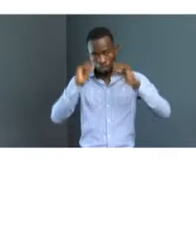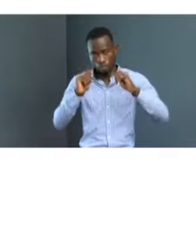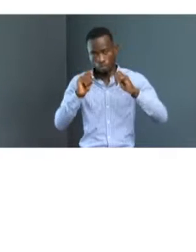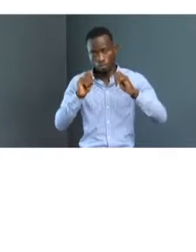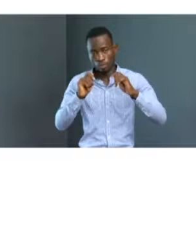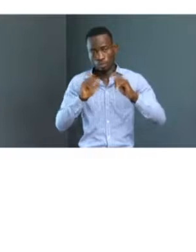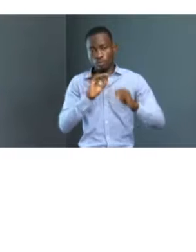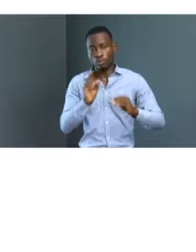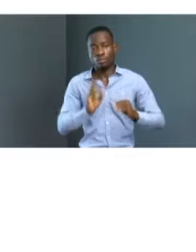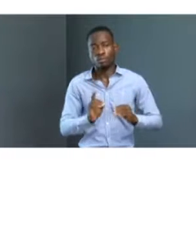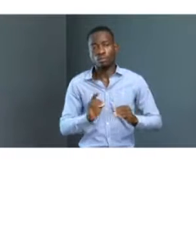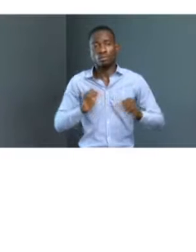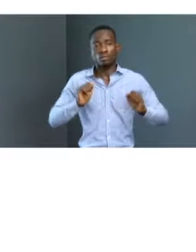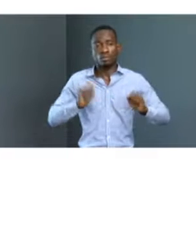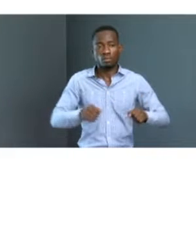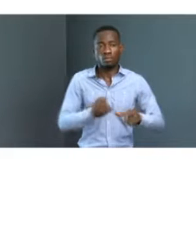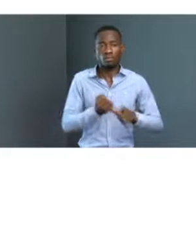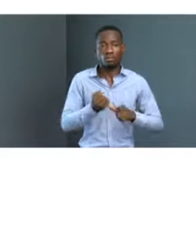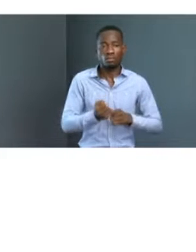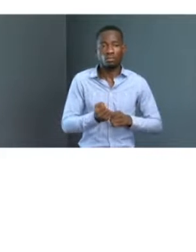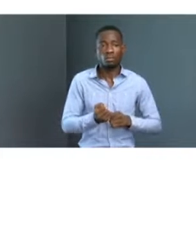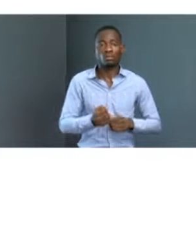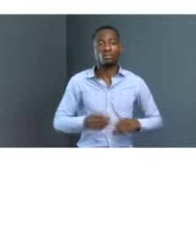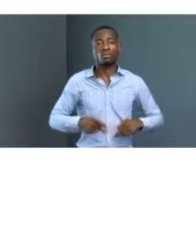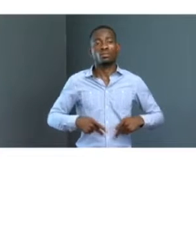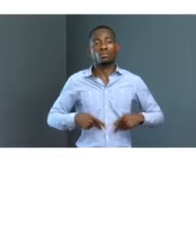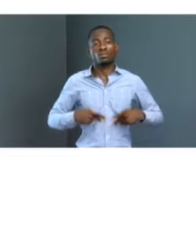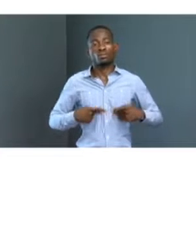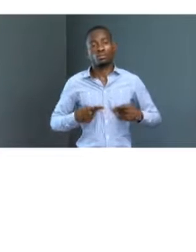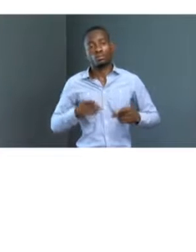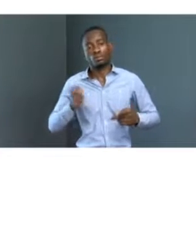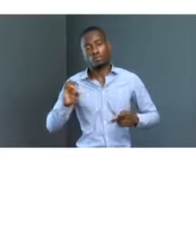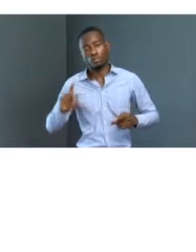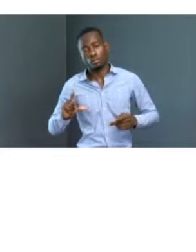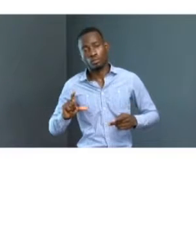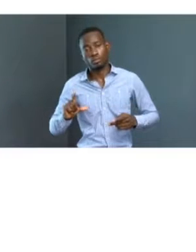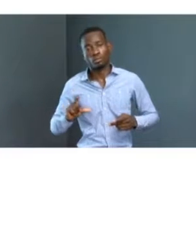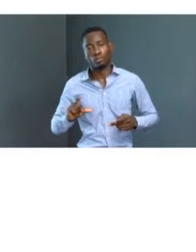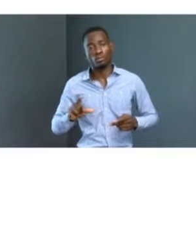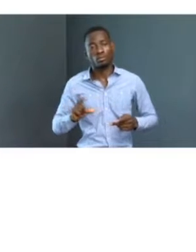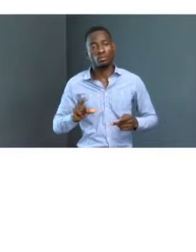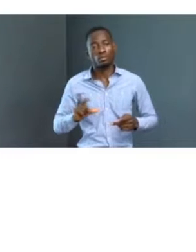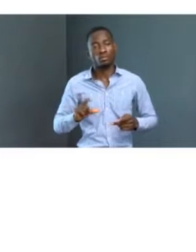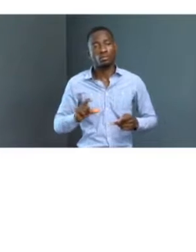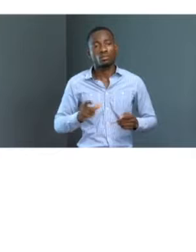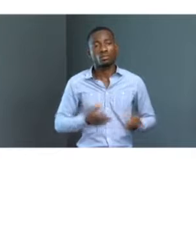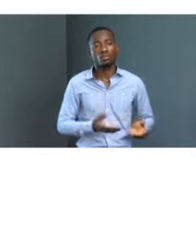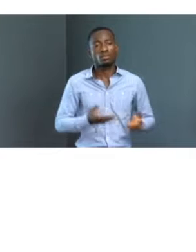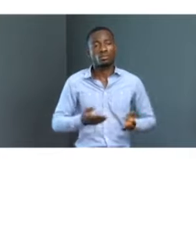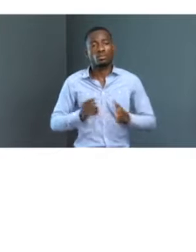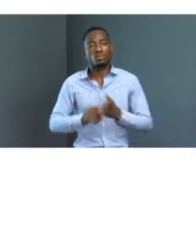et donc permet alors la survie de la cellule. Qu'est-ce que nous allons donc apporter comme